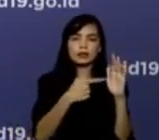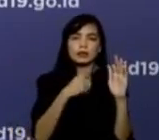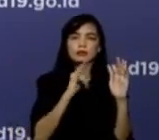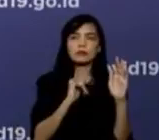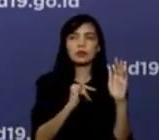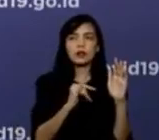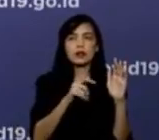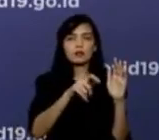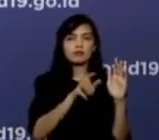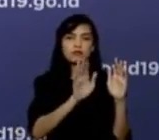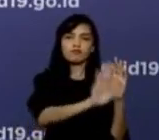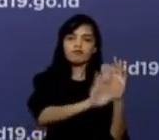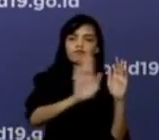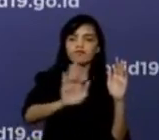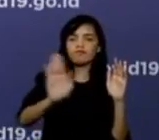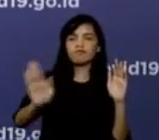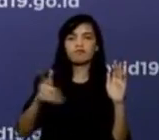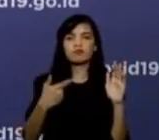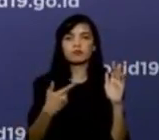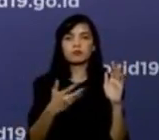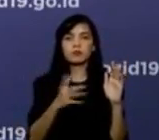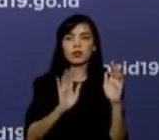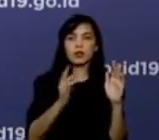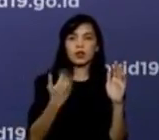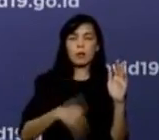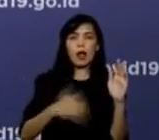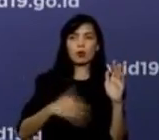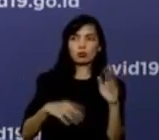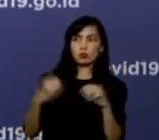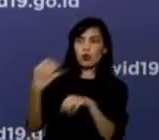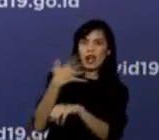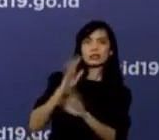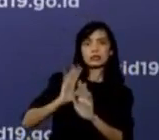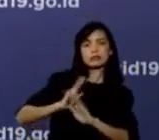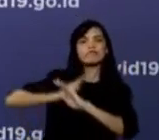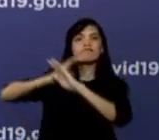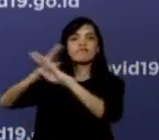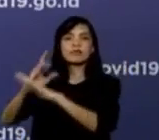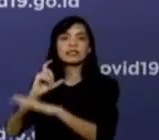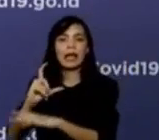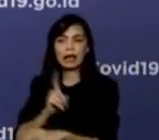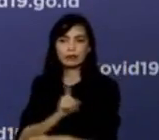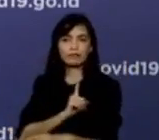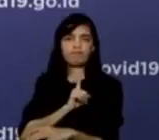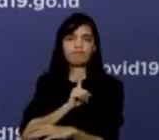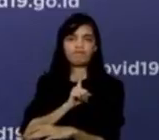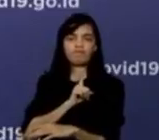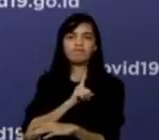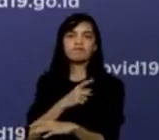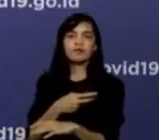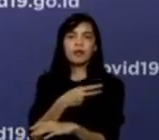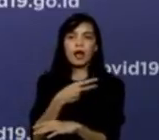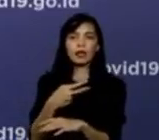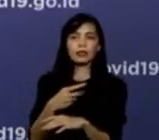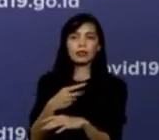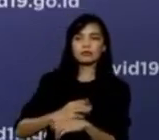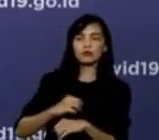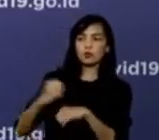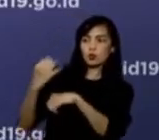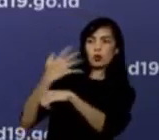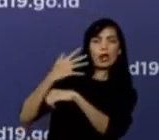upaya orang per orang untuk tidak tertular. upaya orang per orang